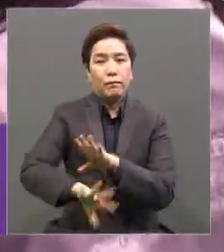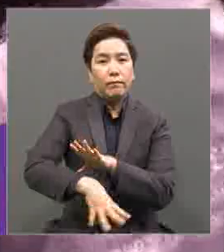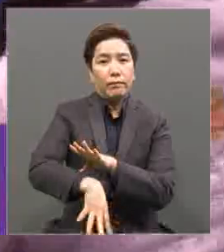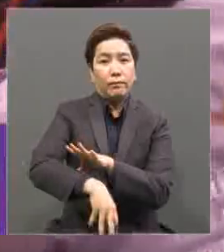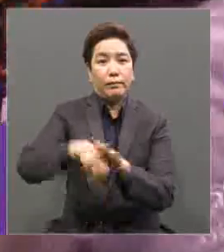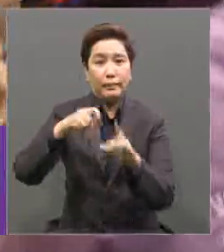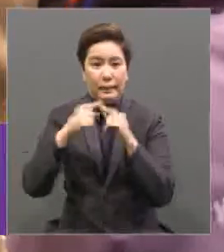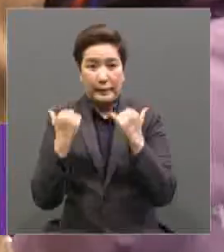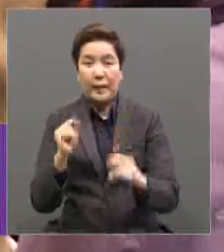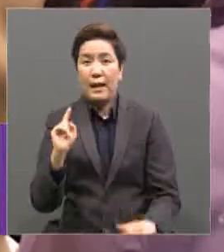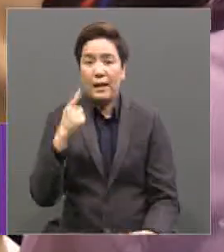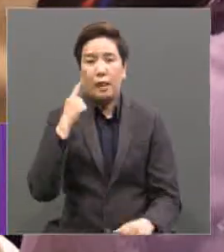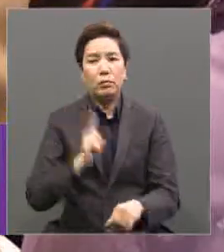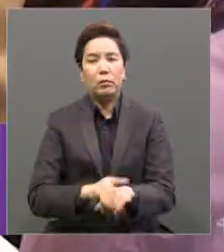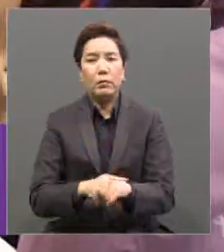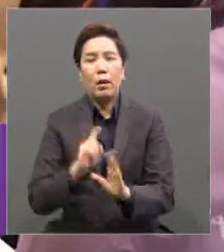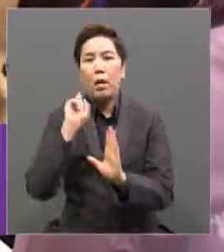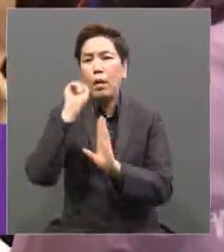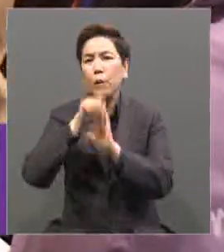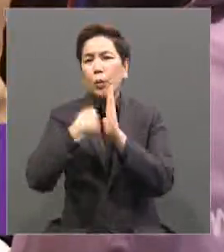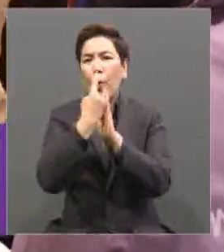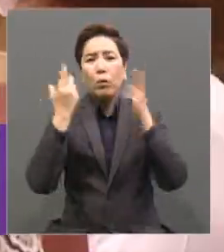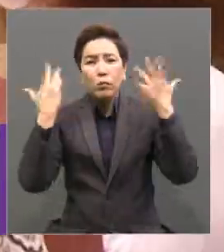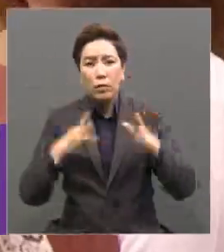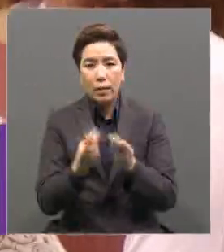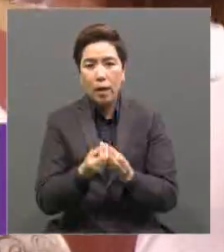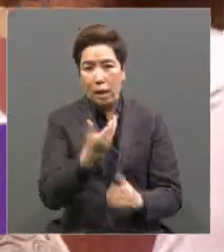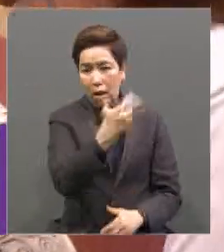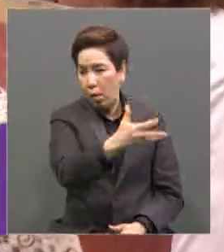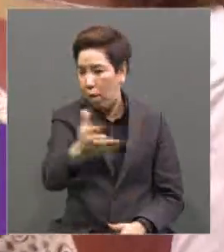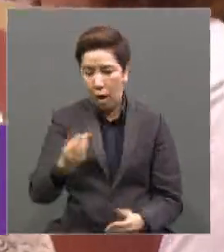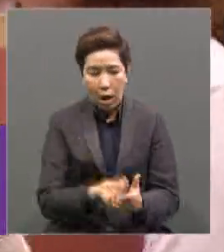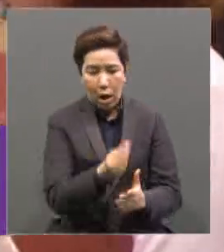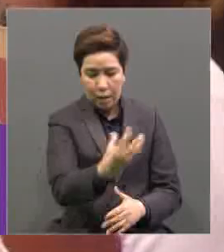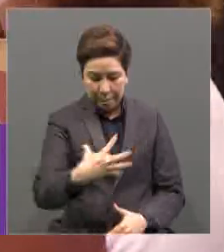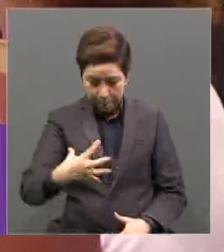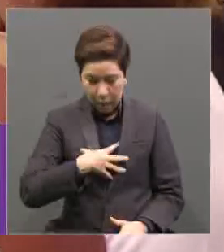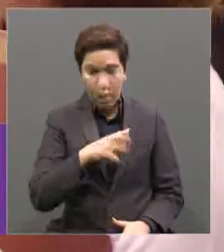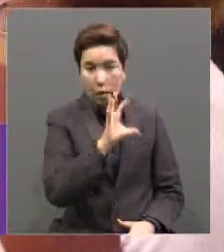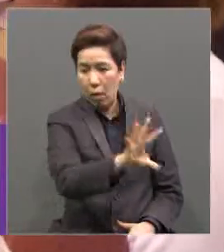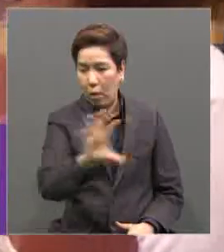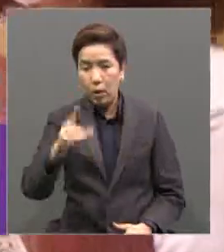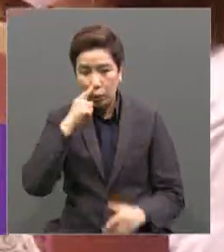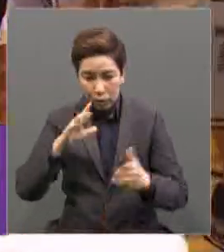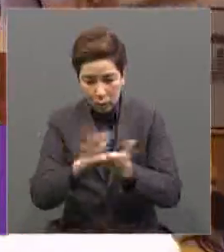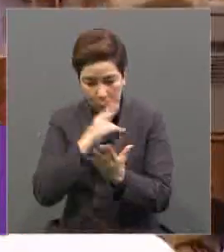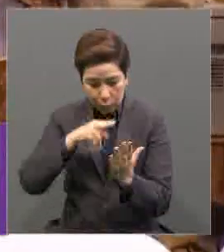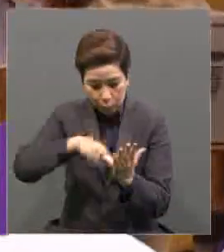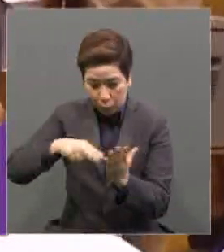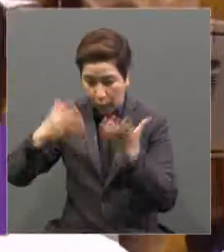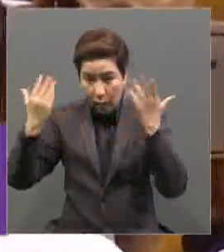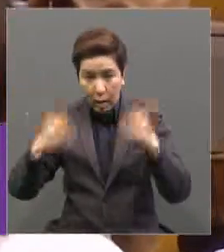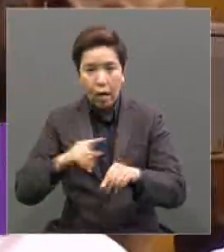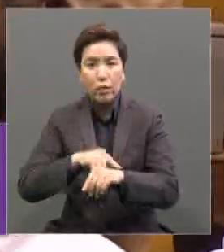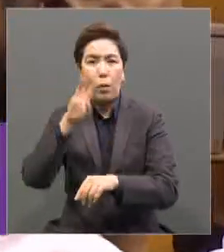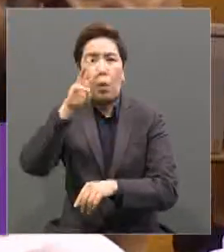ขผู้สมัครวันแรกนะครับใช้เวลาไม่ถึงชั่วโมงก็ได้หมายเลขกันแต่ละคนประจำตัวนะครับเนื่องจากมีการตรวจสอบเอกสารครบถ้วนตั้งแต่เวล